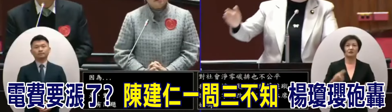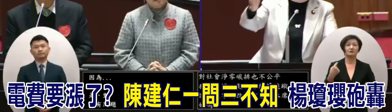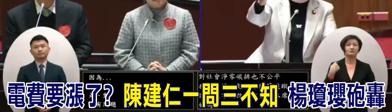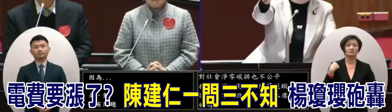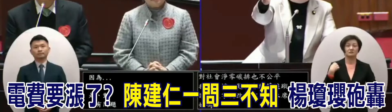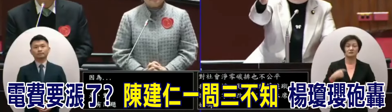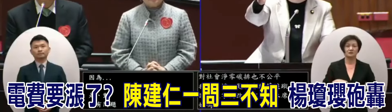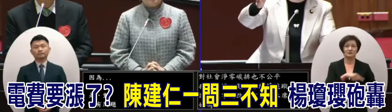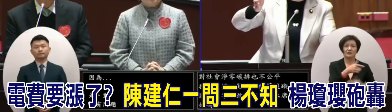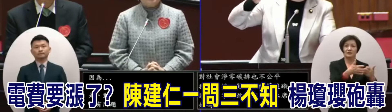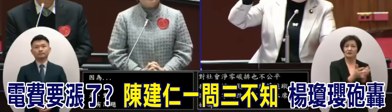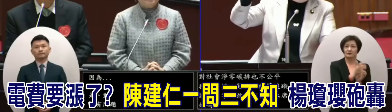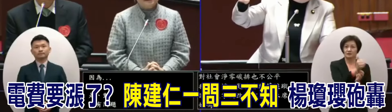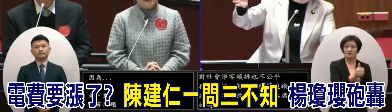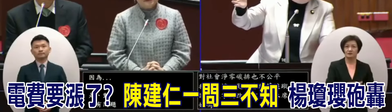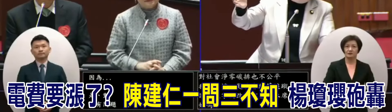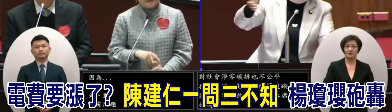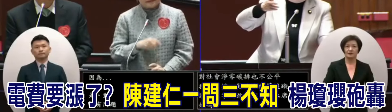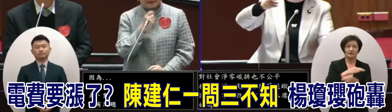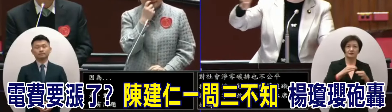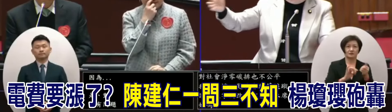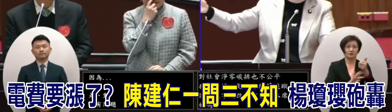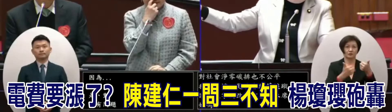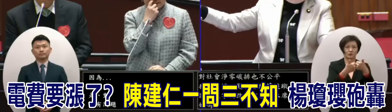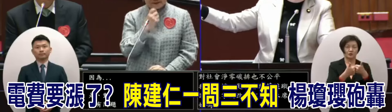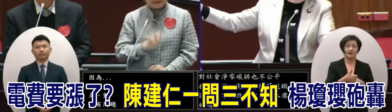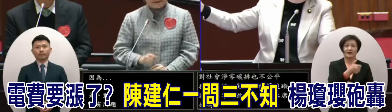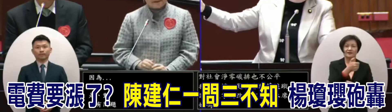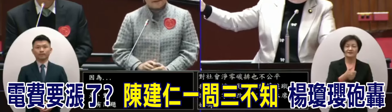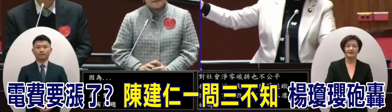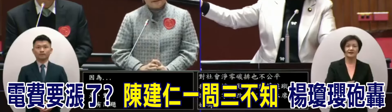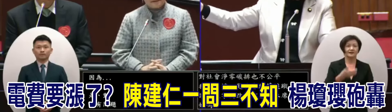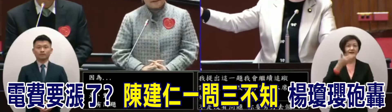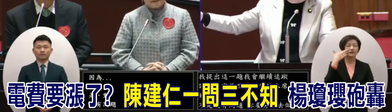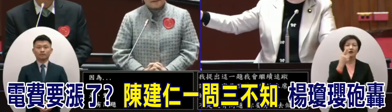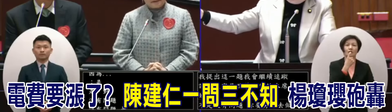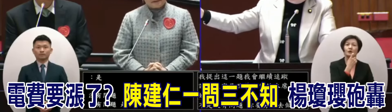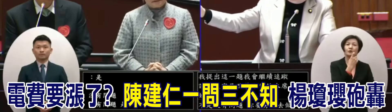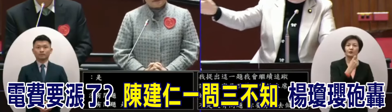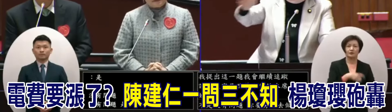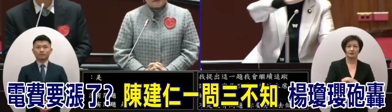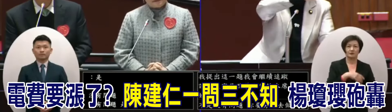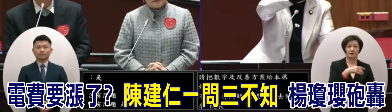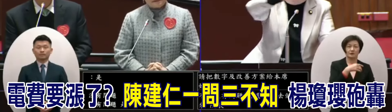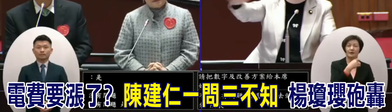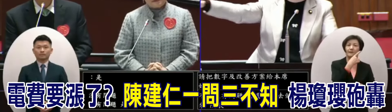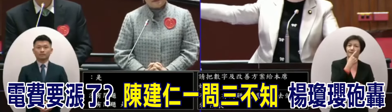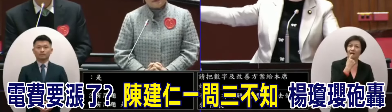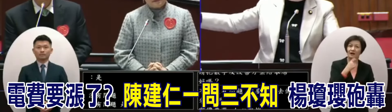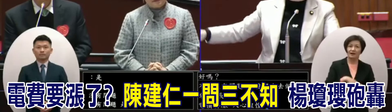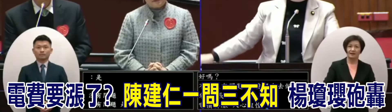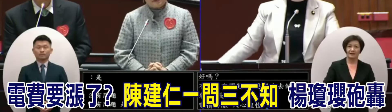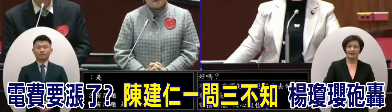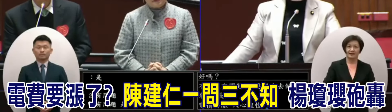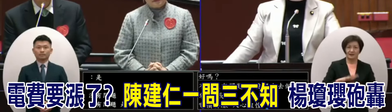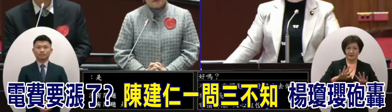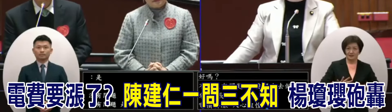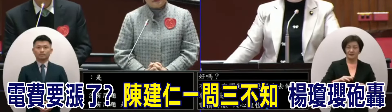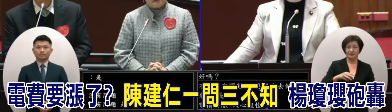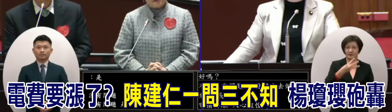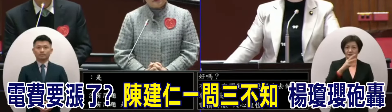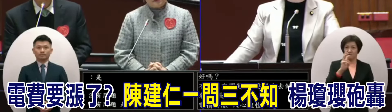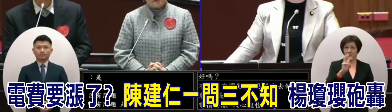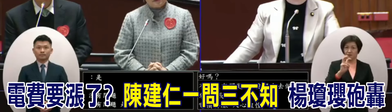跟部长在经济委员会，我也感谢蓝绿白的委员全力的支持。现阶段330度。以